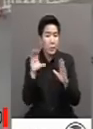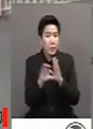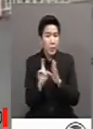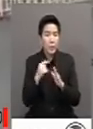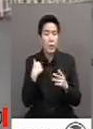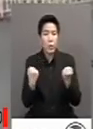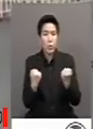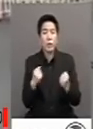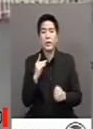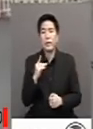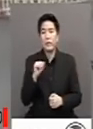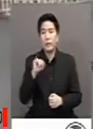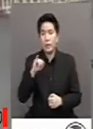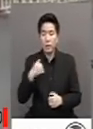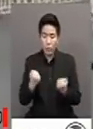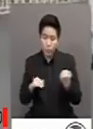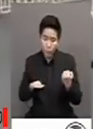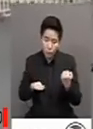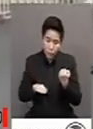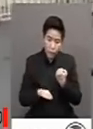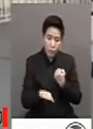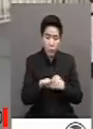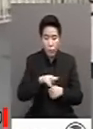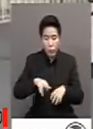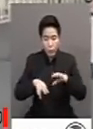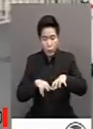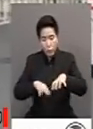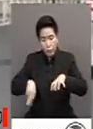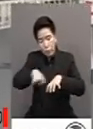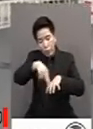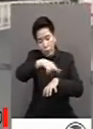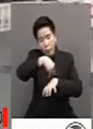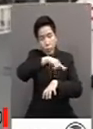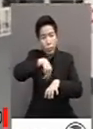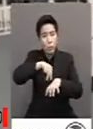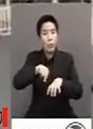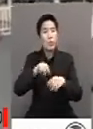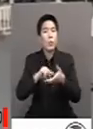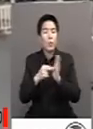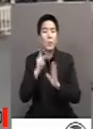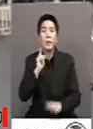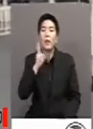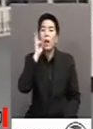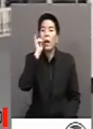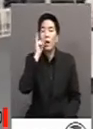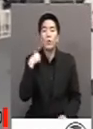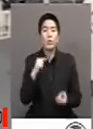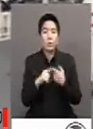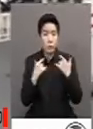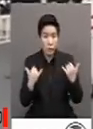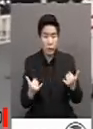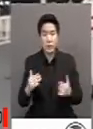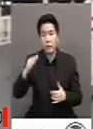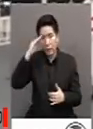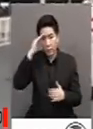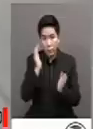ามีรถของ DSI เข้าไปตรวจสอบรอบๆวัดพระธรรมกายเมื่อวานนี้แล้วก็เป็นส่วนหนึ่งของข่าวนะคะเรื่องนี้เองพันตำรวจ